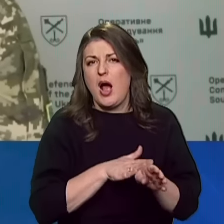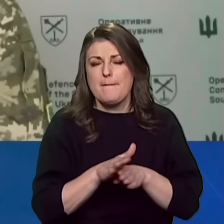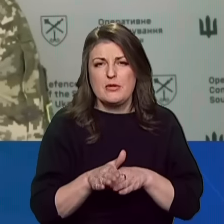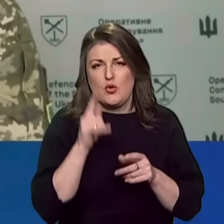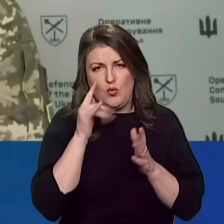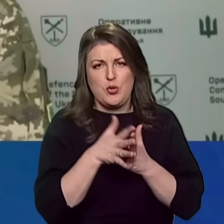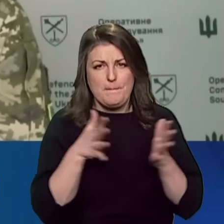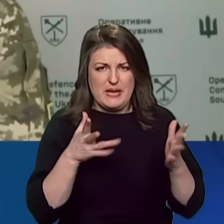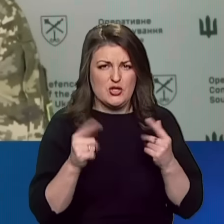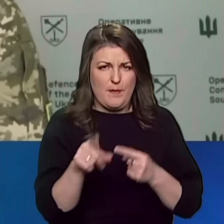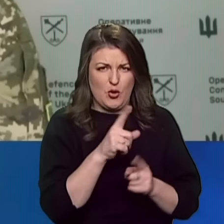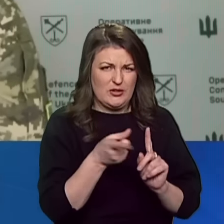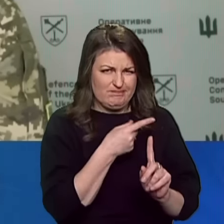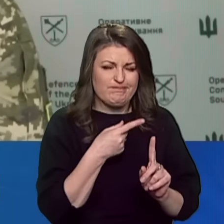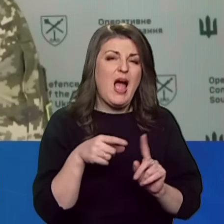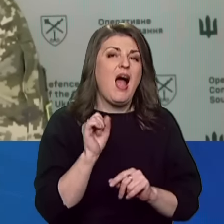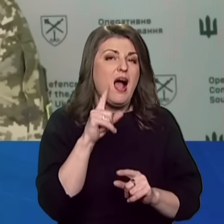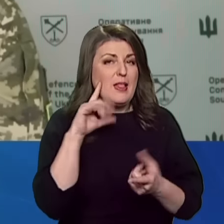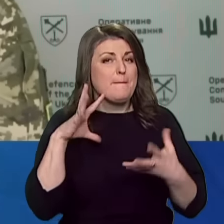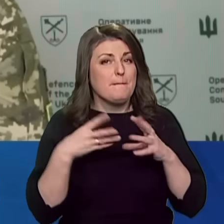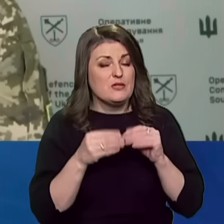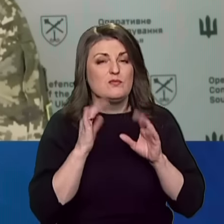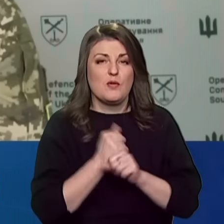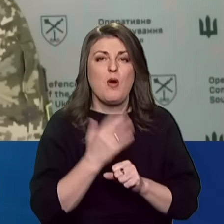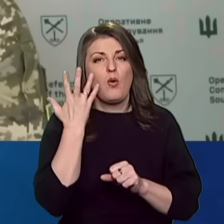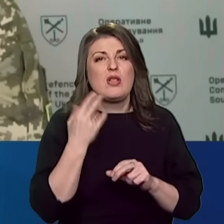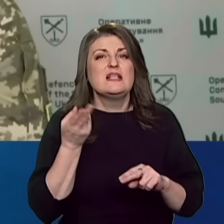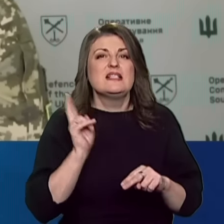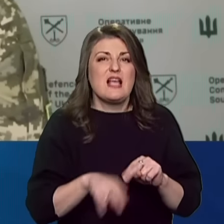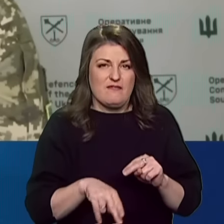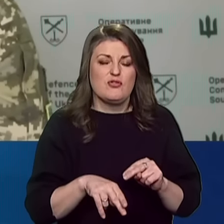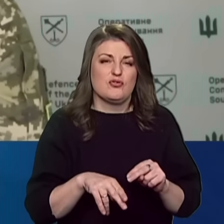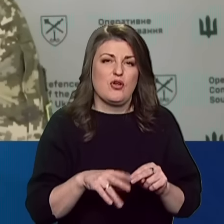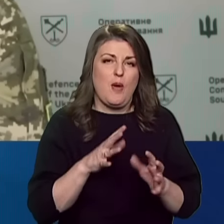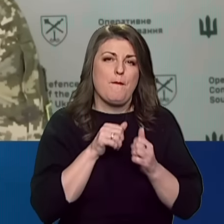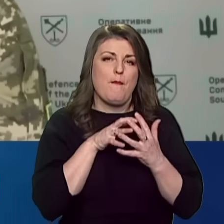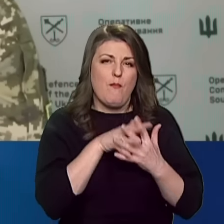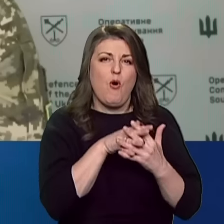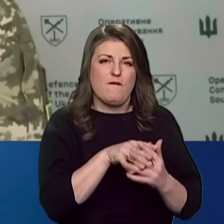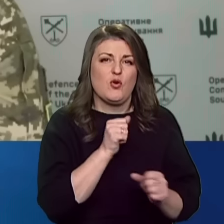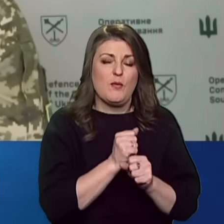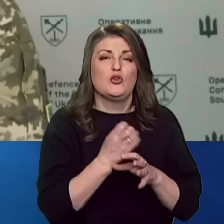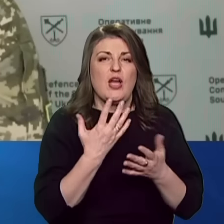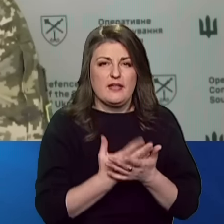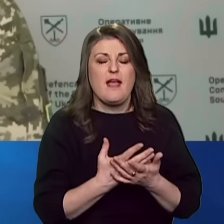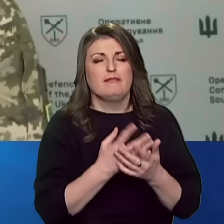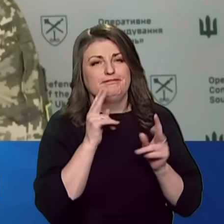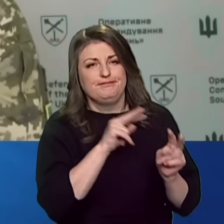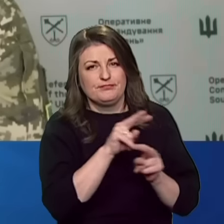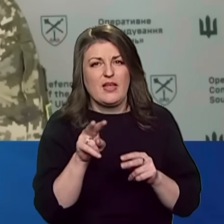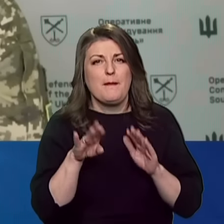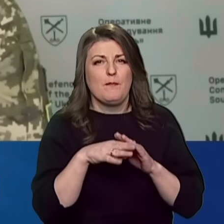абсолютно більшість по них, але підсумки підведемо, коли завершимо бойову роботу. Ще є, іде полювання з